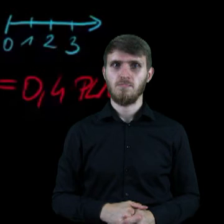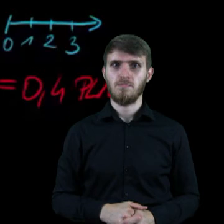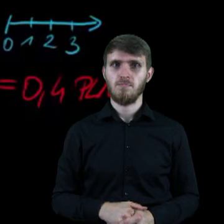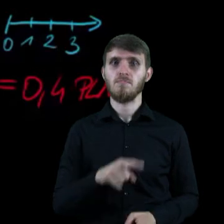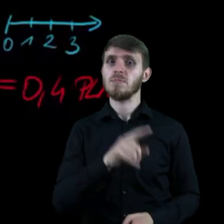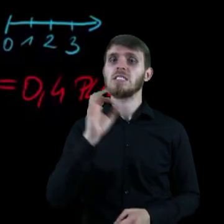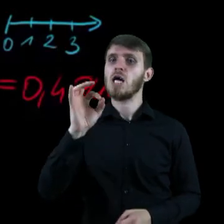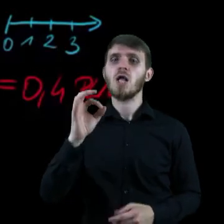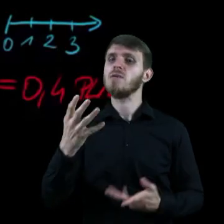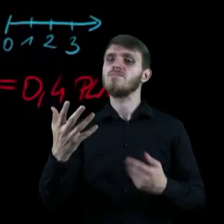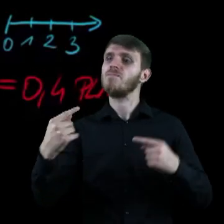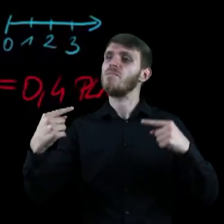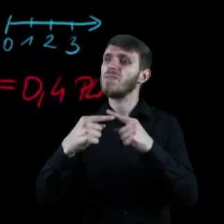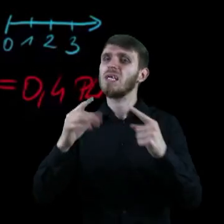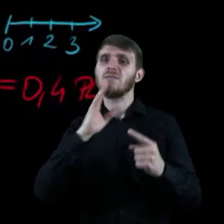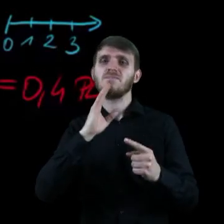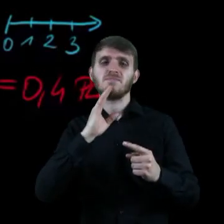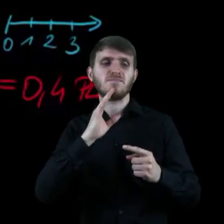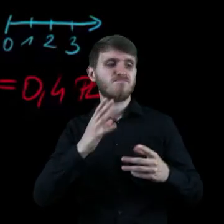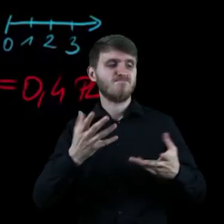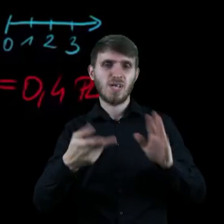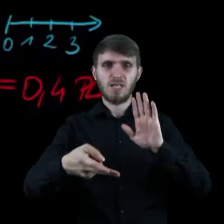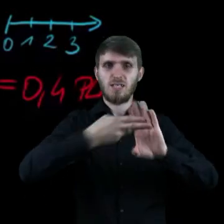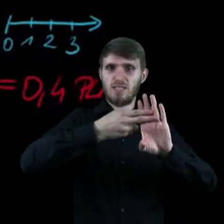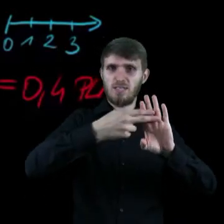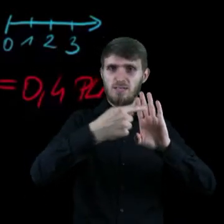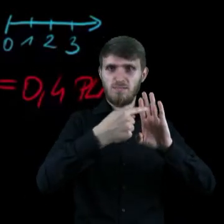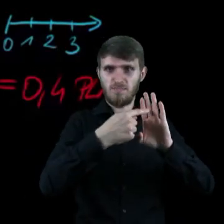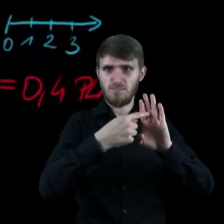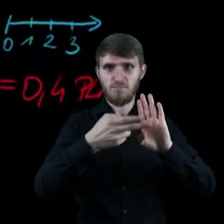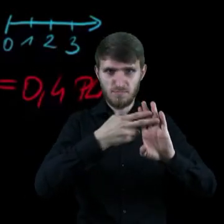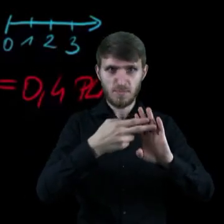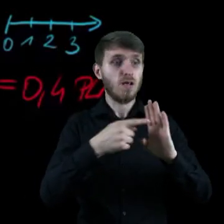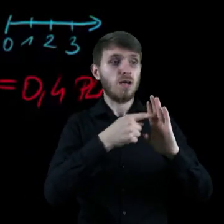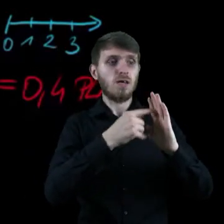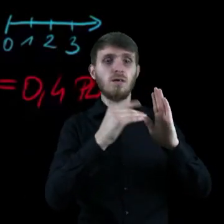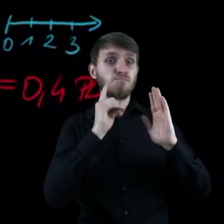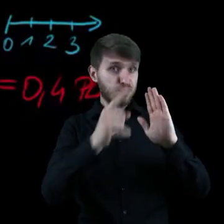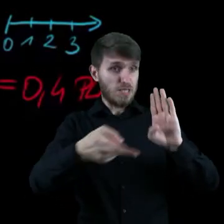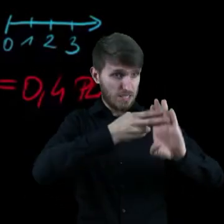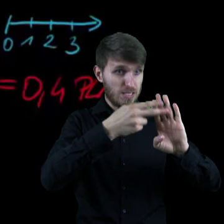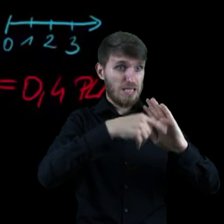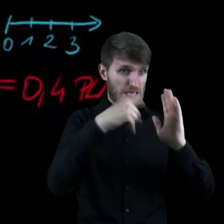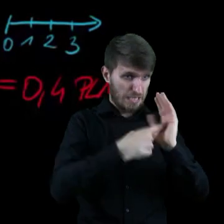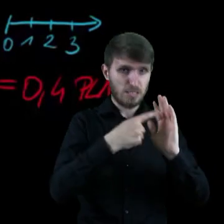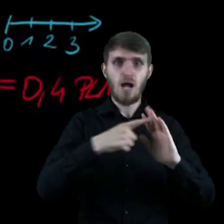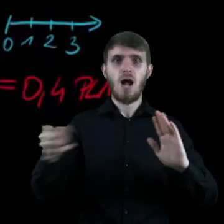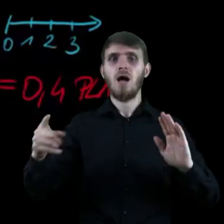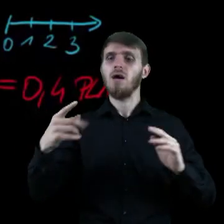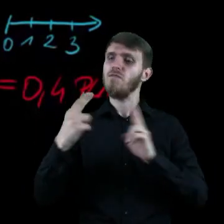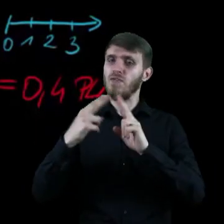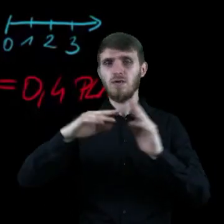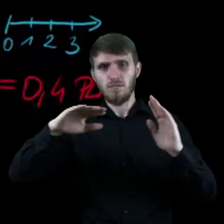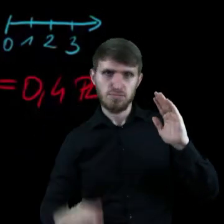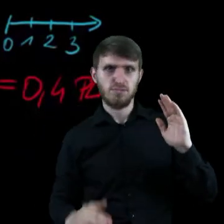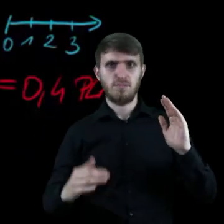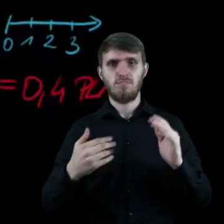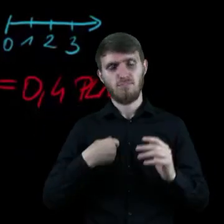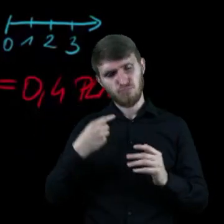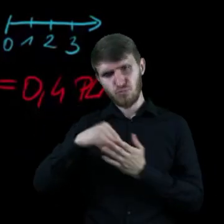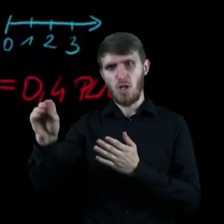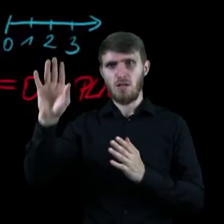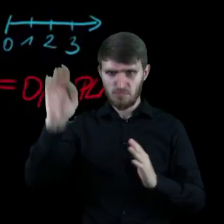Mówi się, że obligacje zerokuponowe kupowane są z tak zwanym dyskontem w stosunku do ceny nominalnej, co po prostu oznacza, że cena zakupu jest